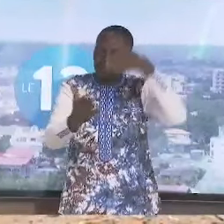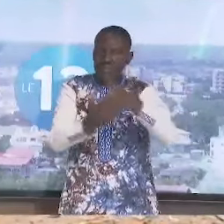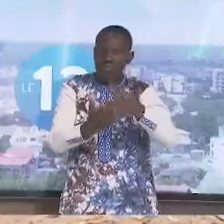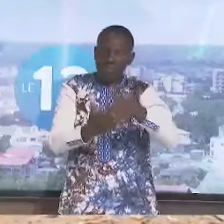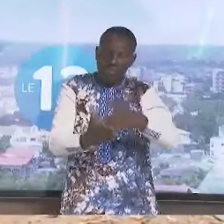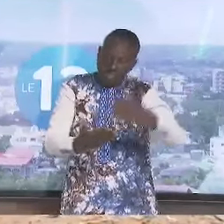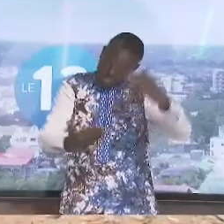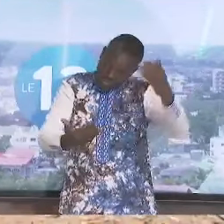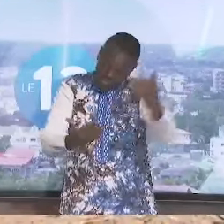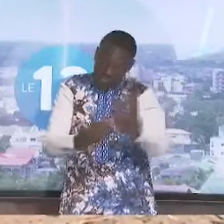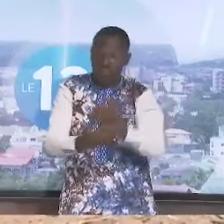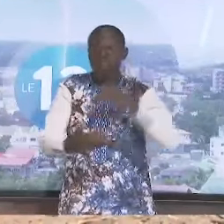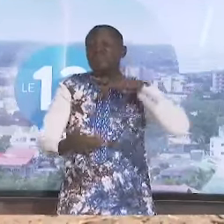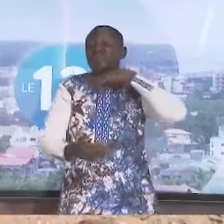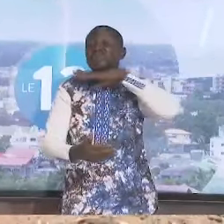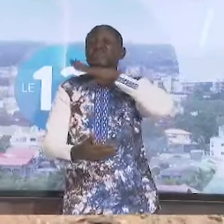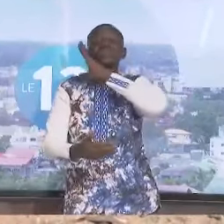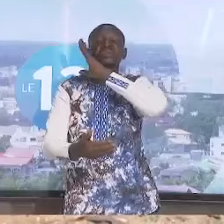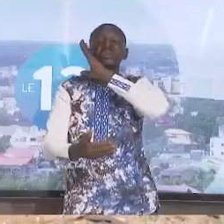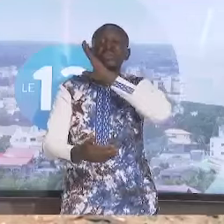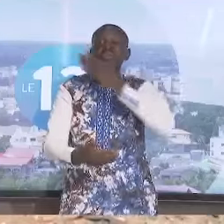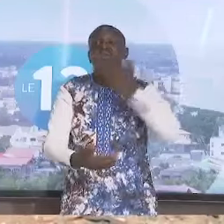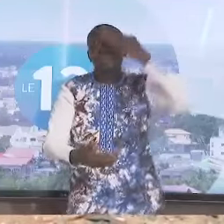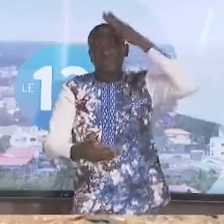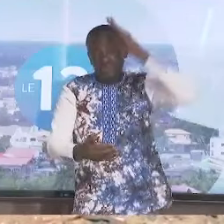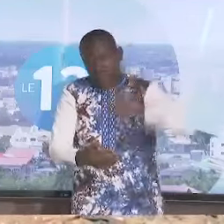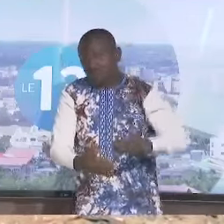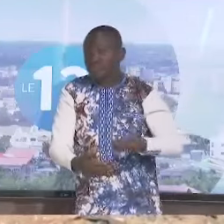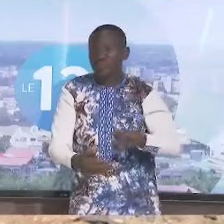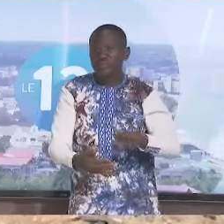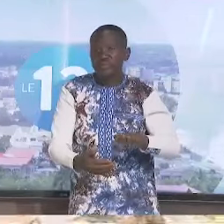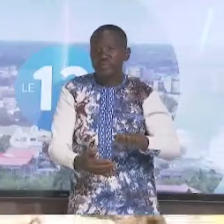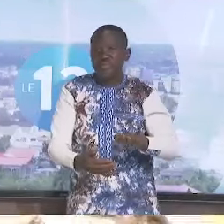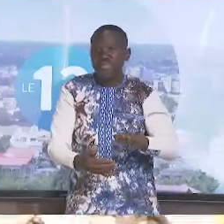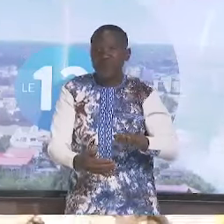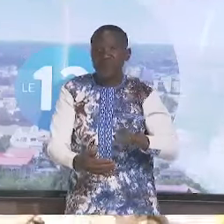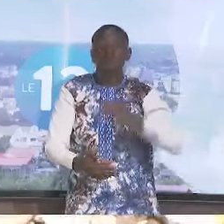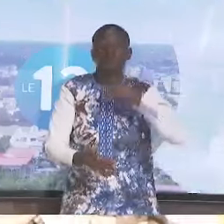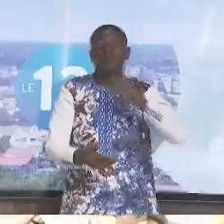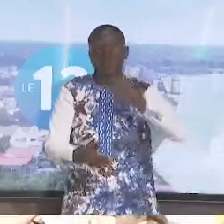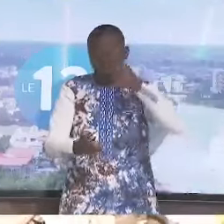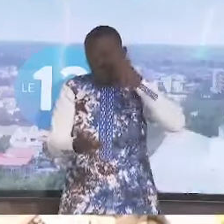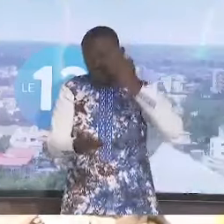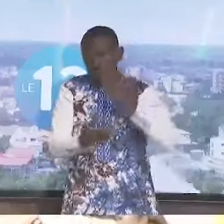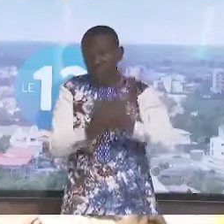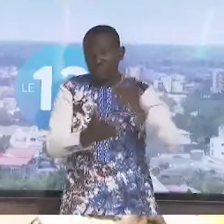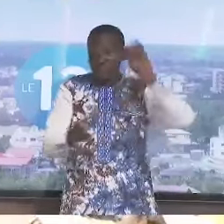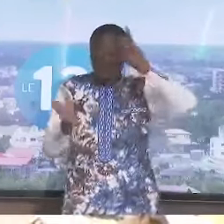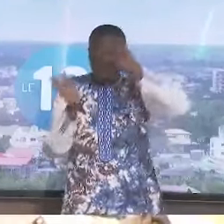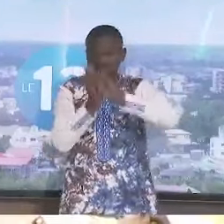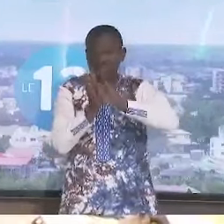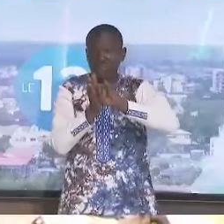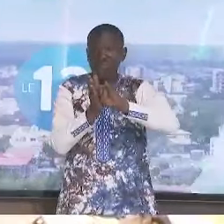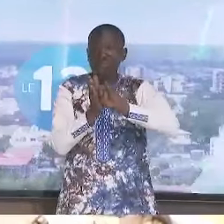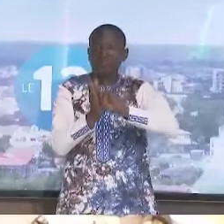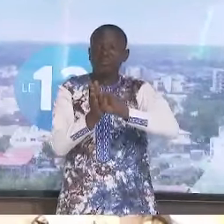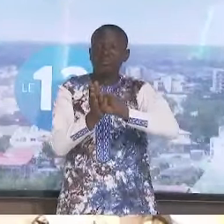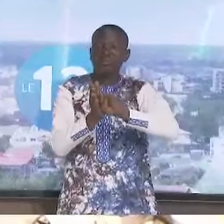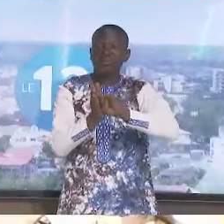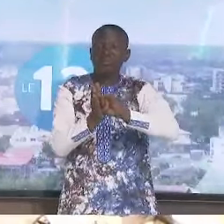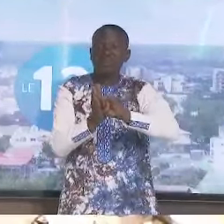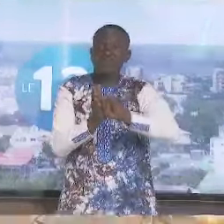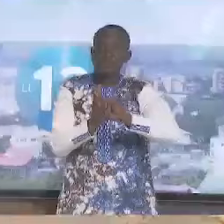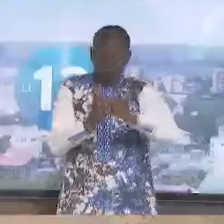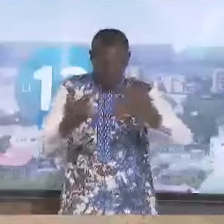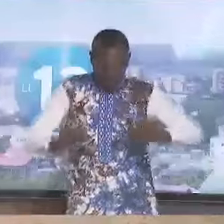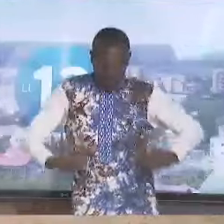d'ordures. Un scandale nauséabond dont nous vous épargnons par la magie de l'image et du son. Les riverains, eux,